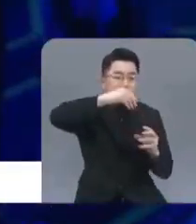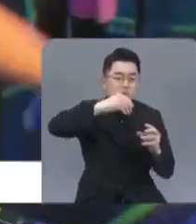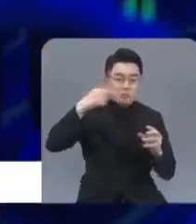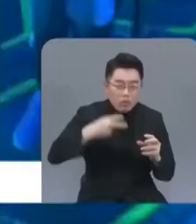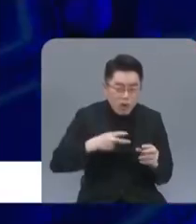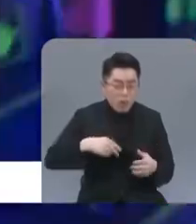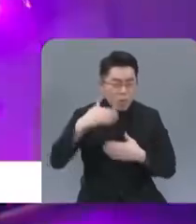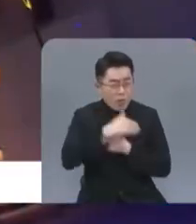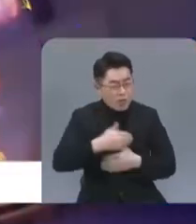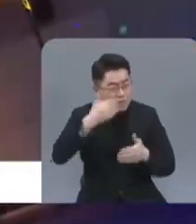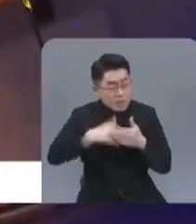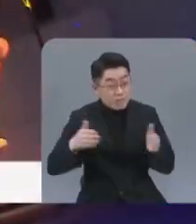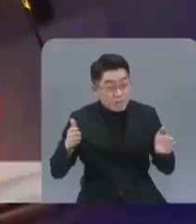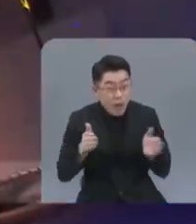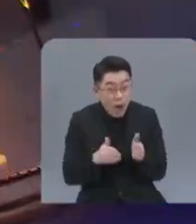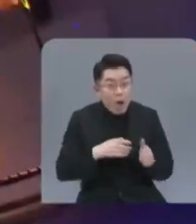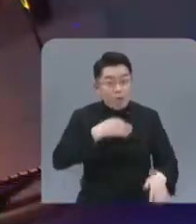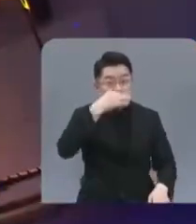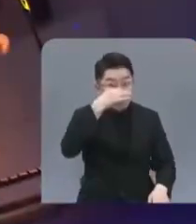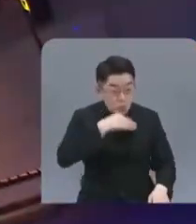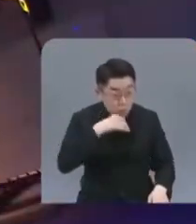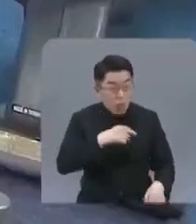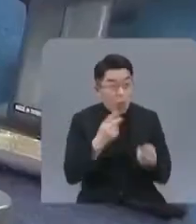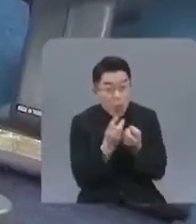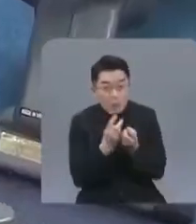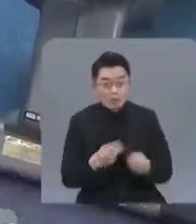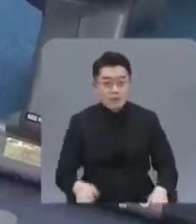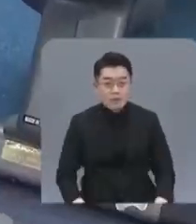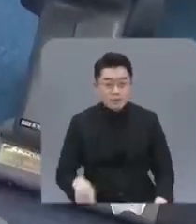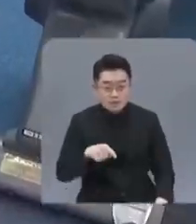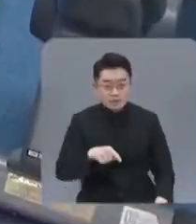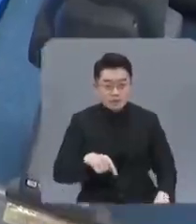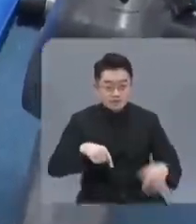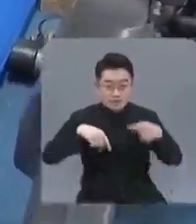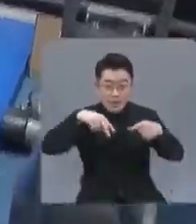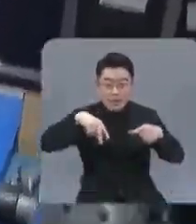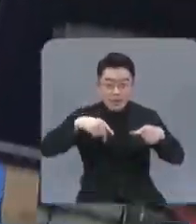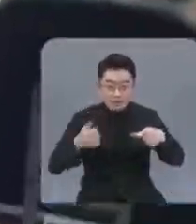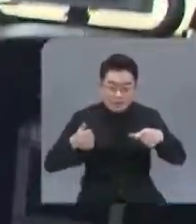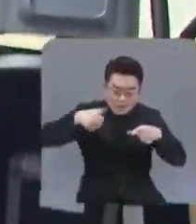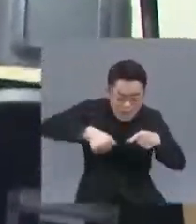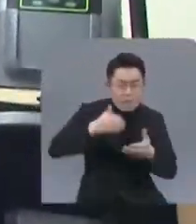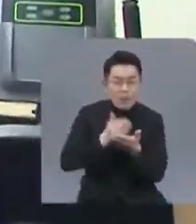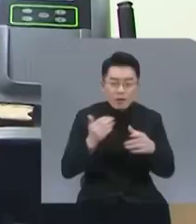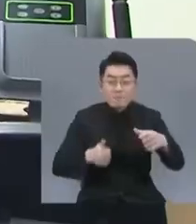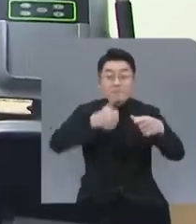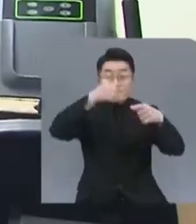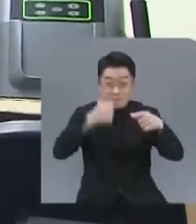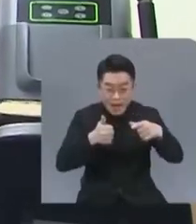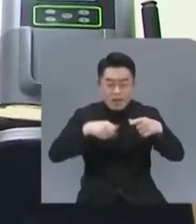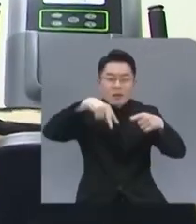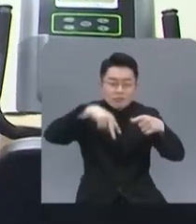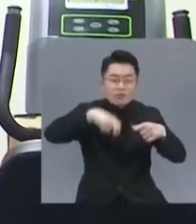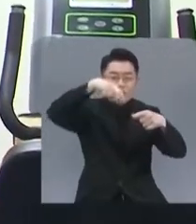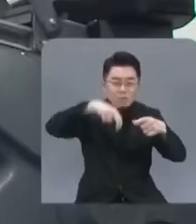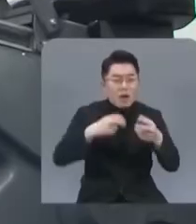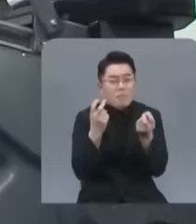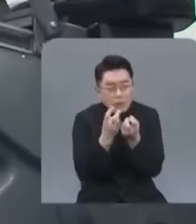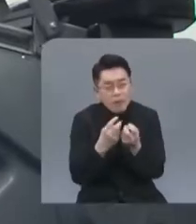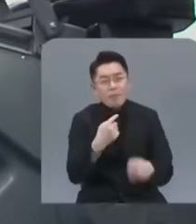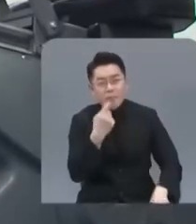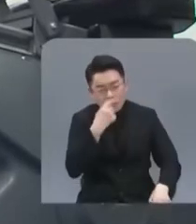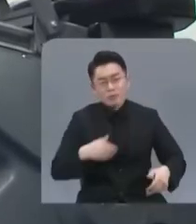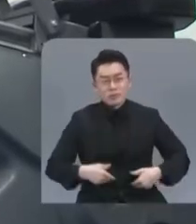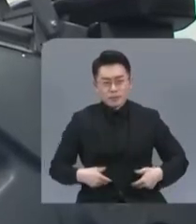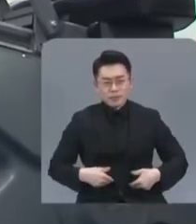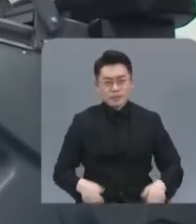등 미니 트램펄린 운동의 효과를 제대로 보려면 정확한 자세와 사용법을 먼저 충분히 익히는 게 중요합니다.